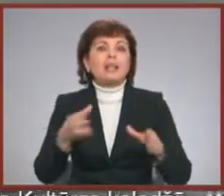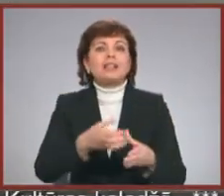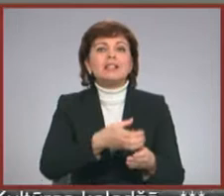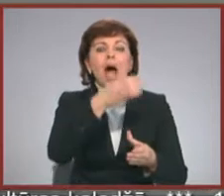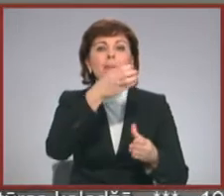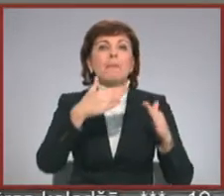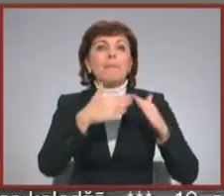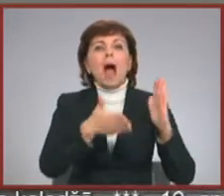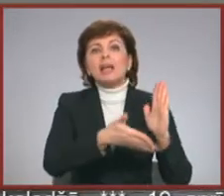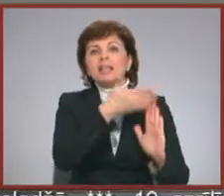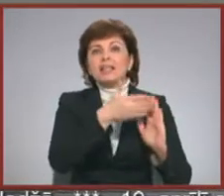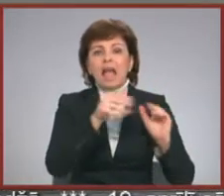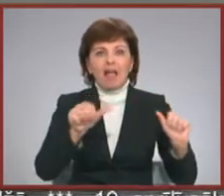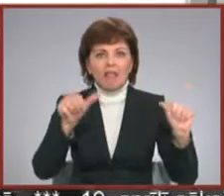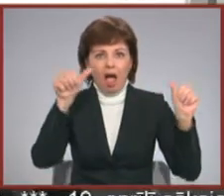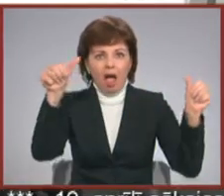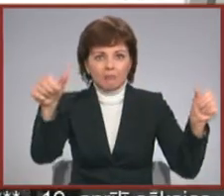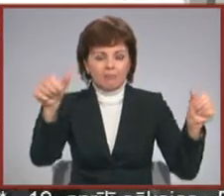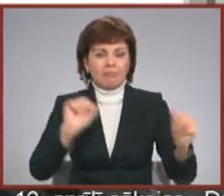sienām.